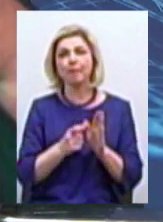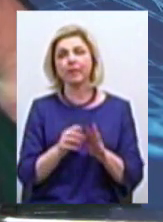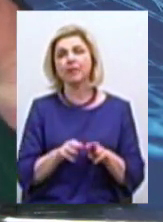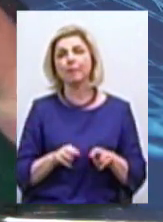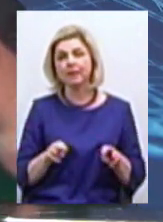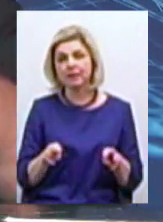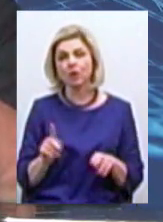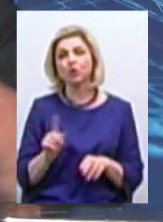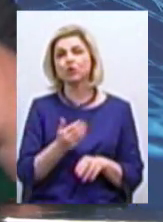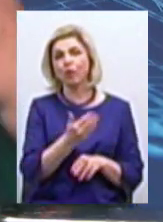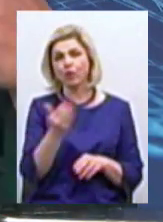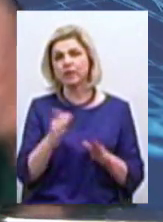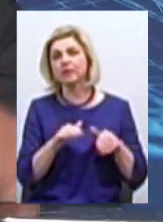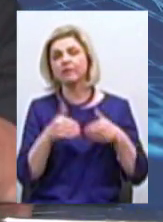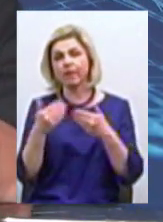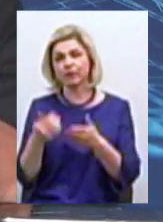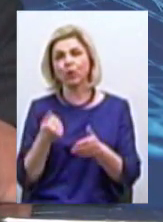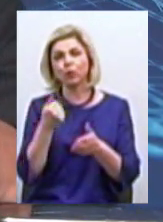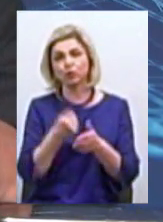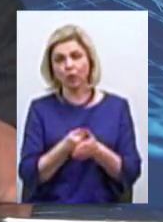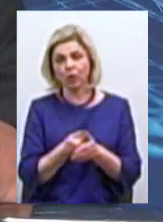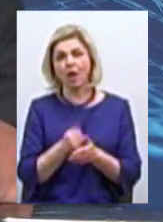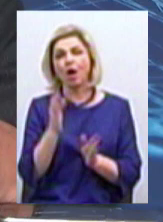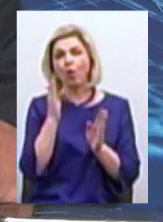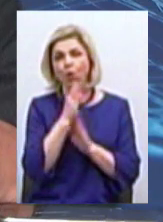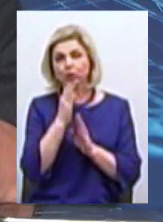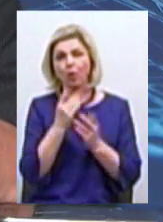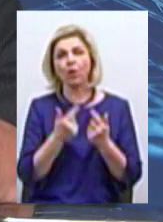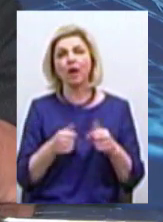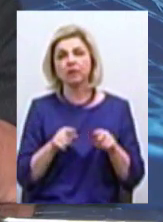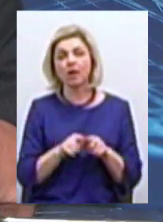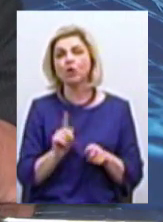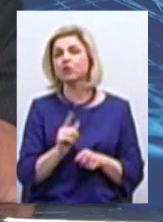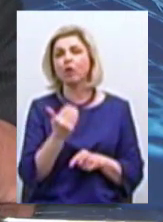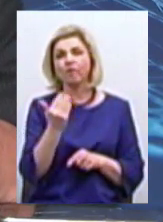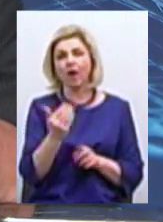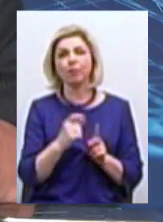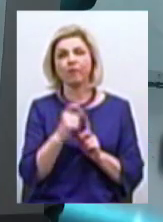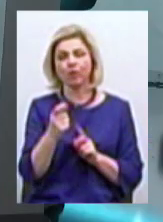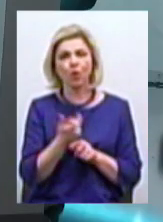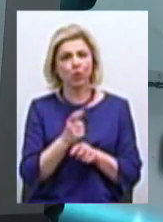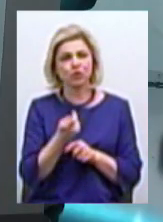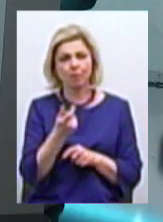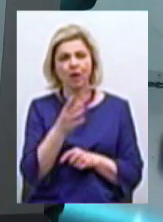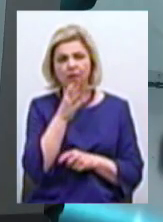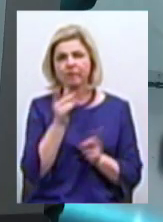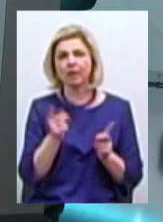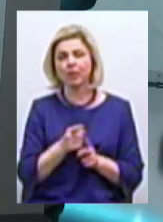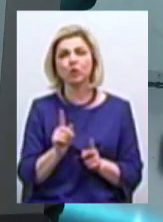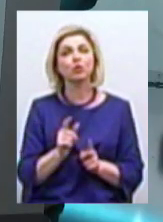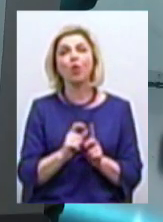міністрів, що вони звернуться саме до екологічних організацій. Що вам відповіли? Дуже часу мало, Олег. Так. Що відповіли